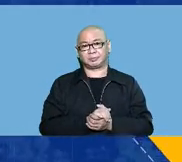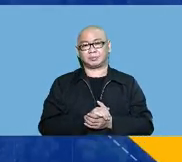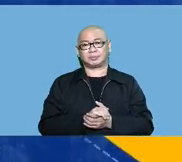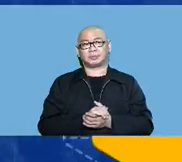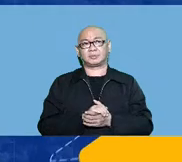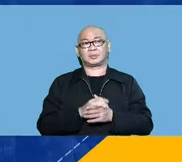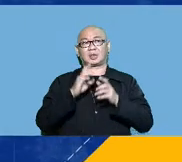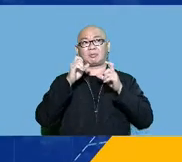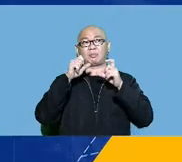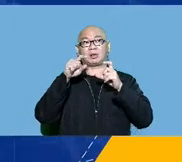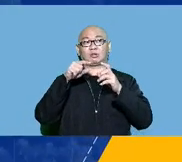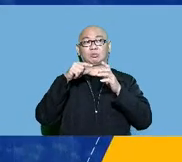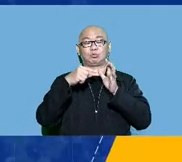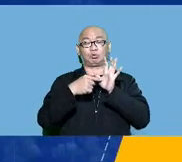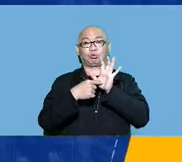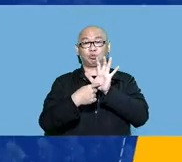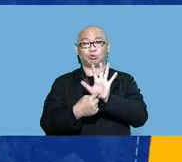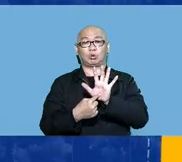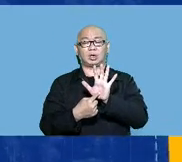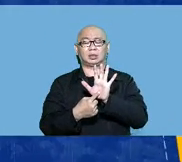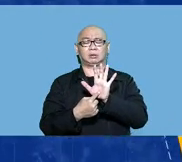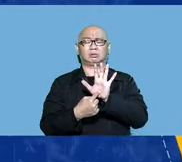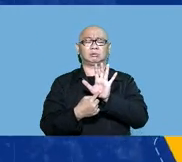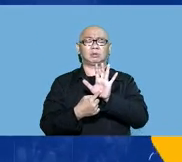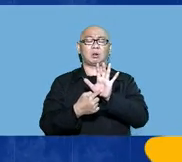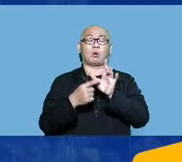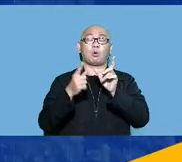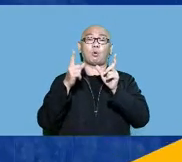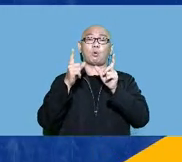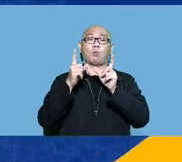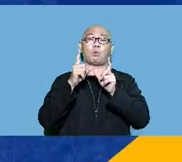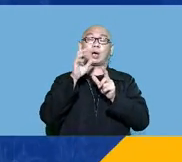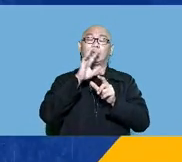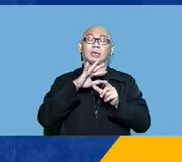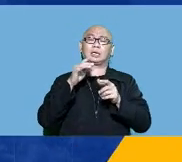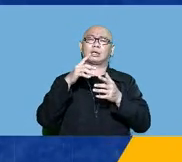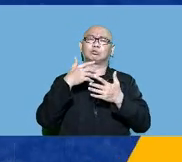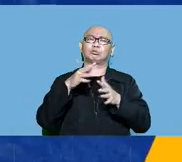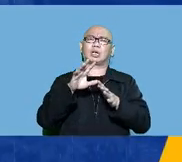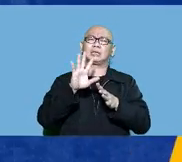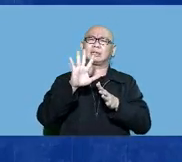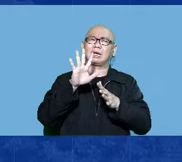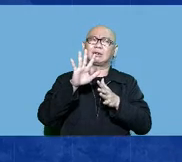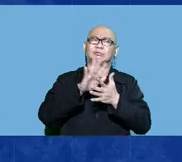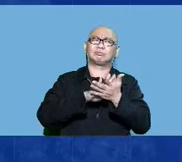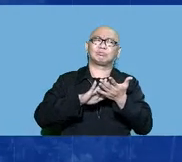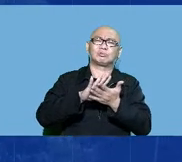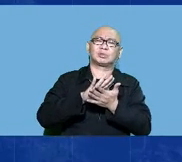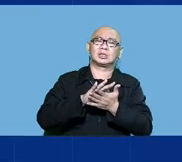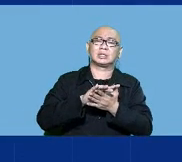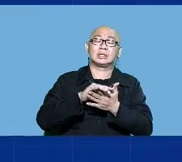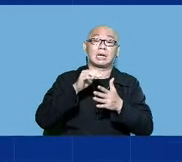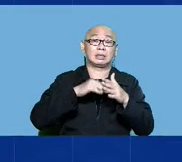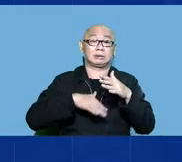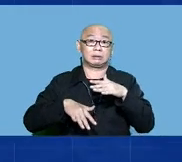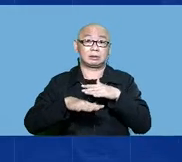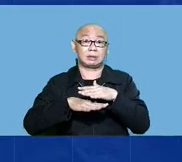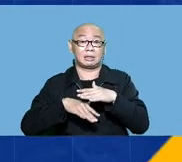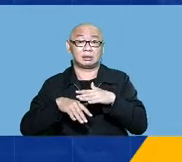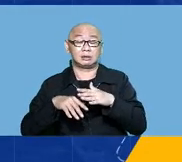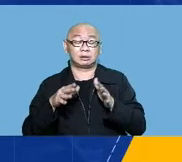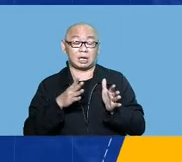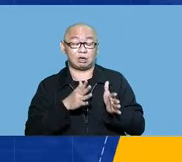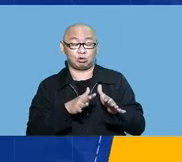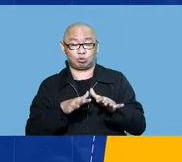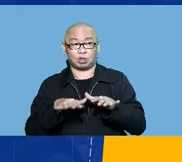gambar itu menunjukkan warna yang sudah tidak solid di dasar